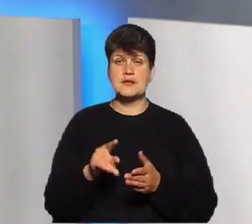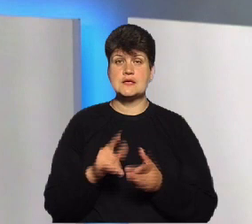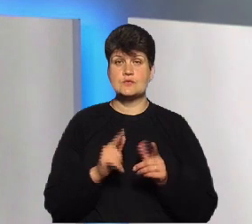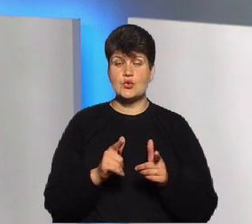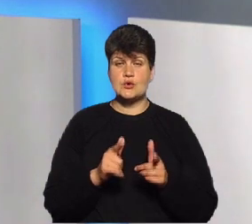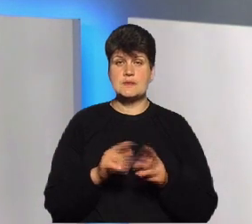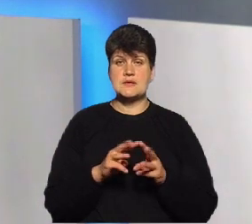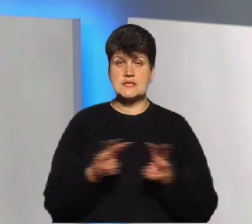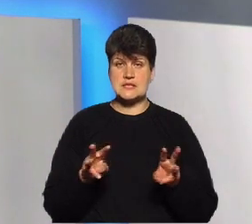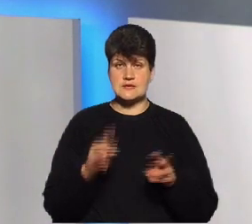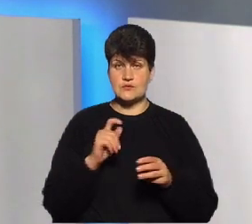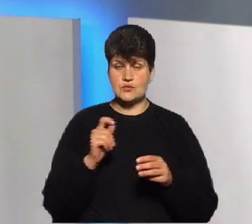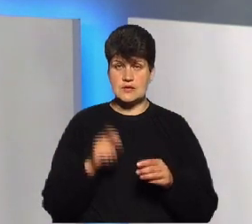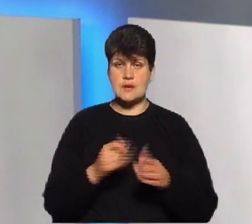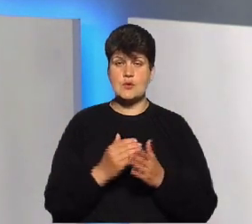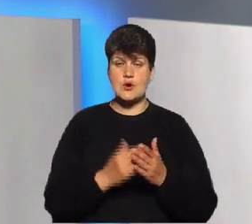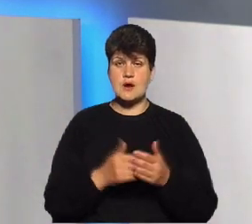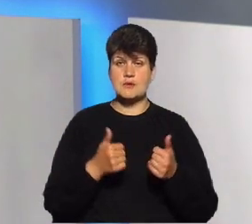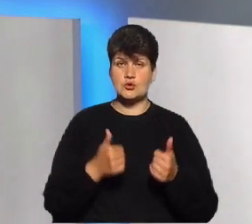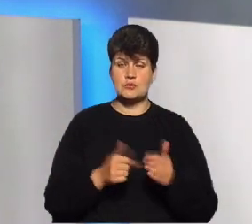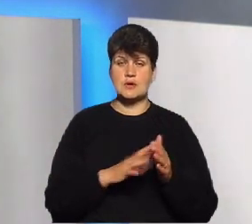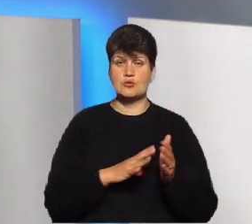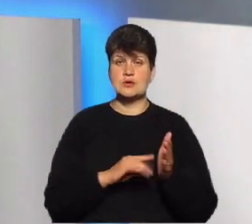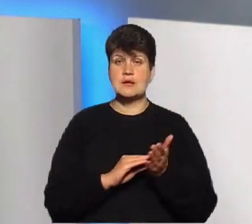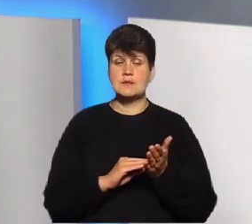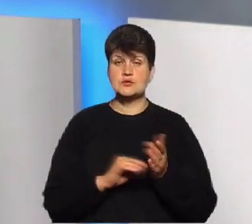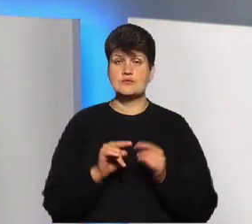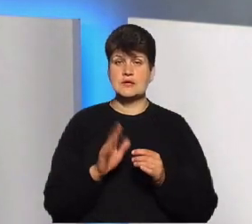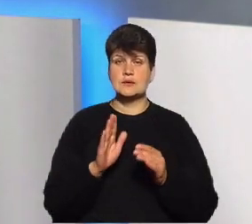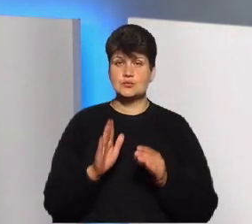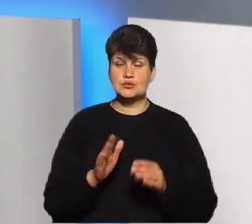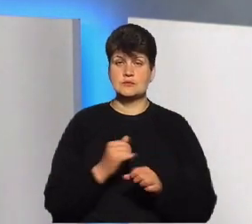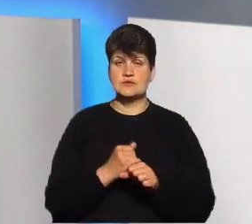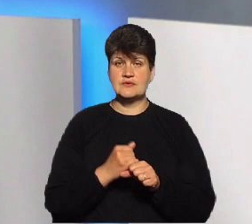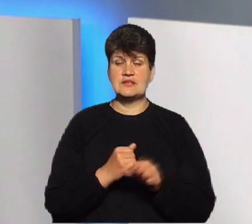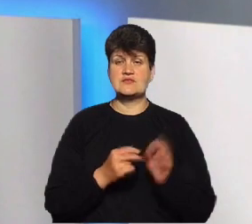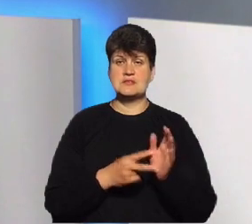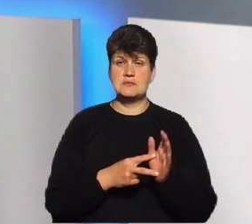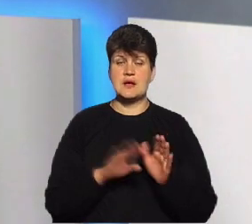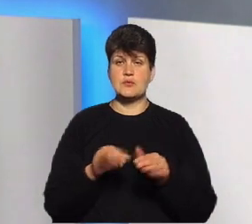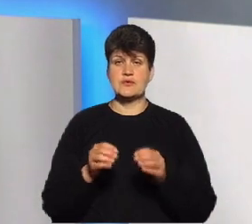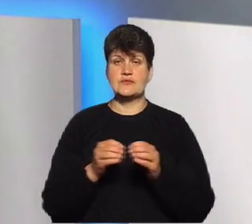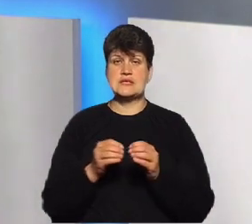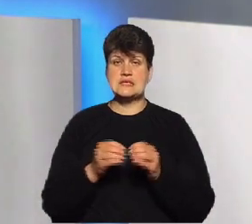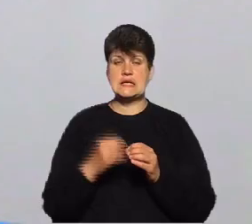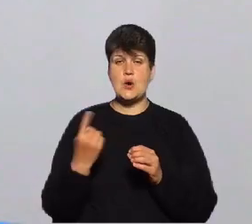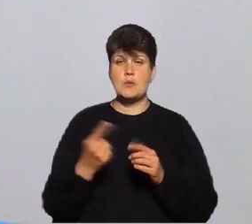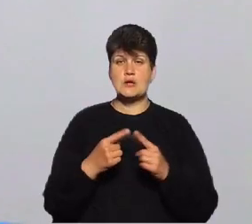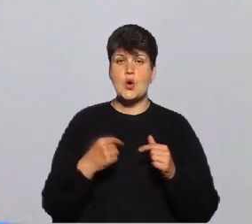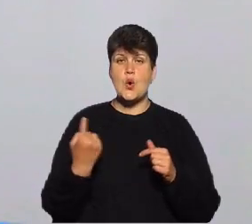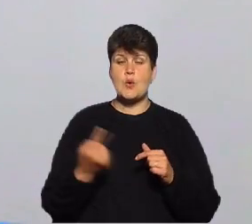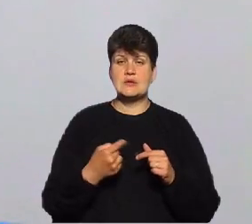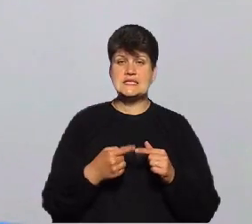Тобто програма «Добре» від початку було прописано, що вона буде діяти спочатку в 7, потім в 10 обраних областях України, тобто не в усіх,